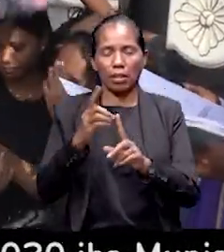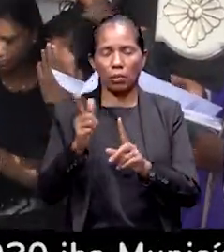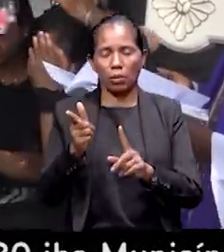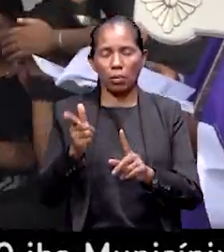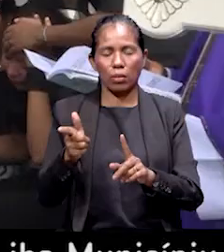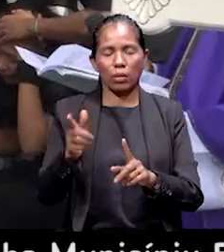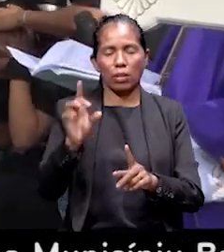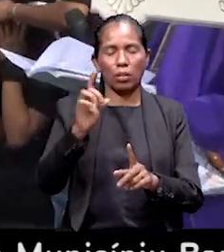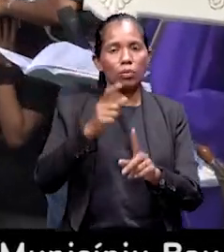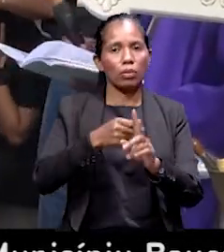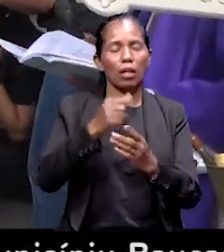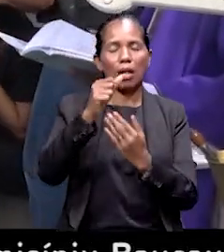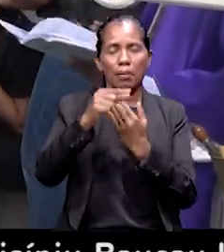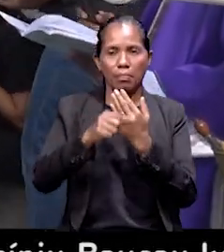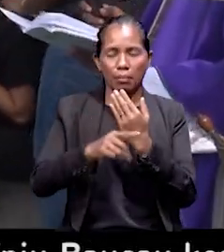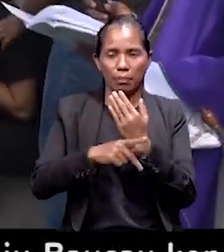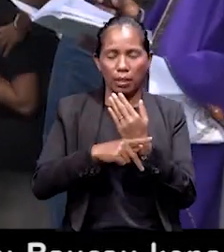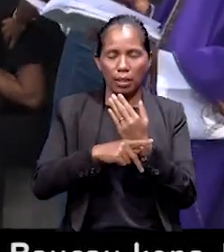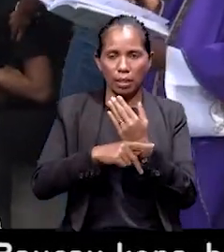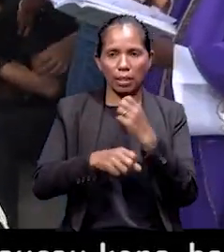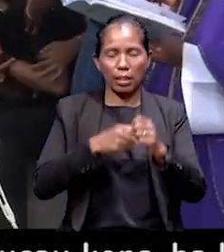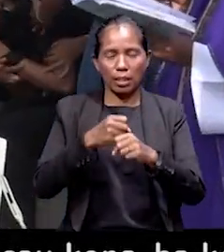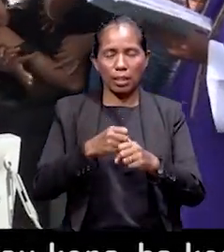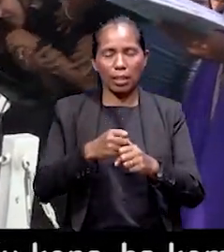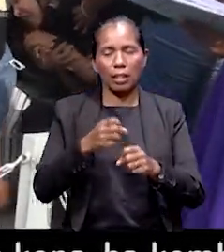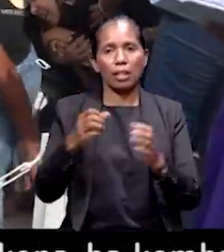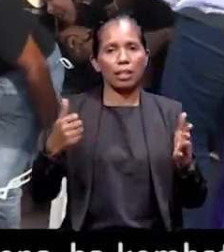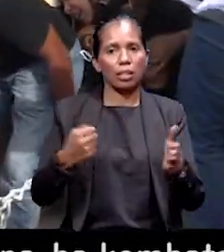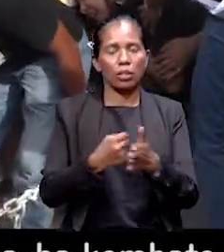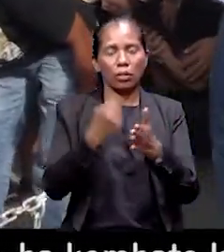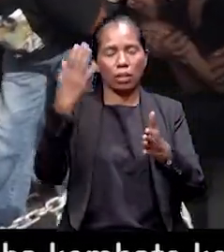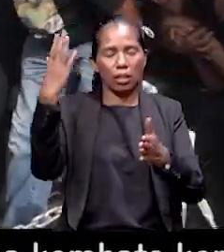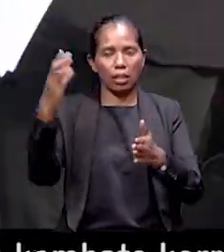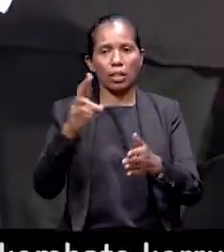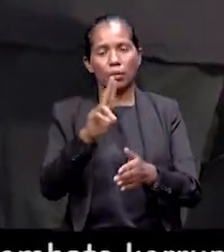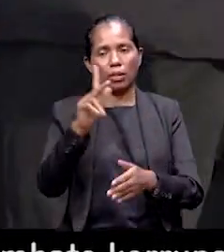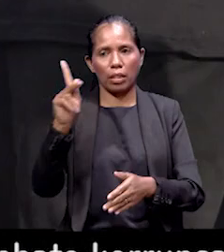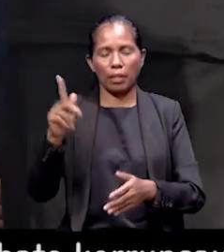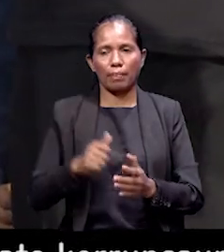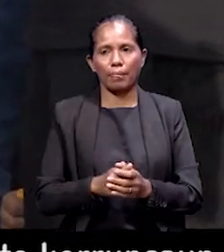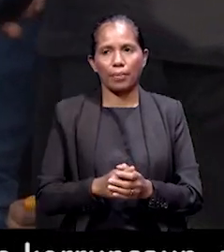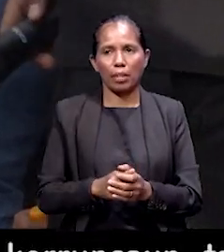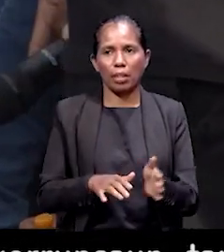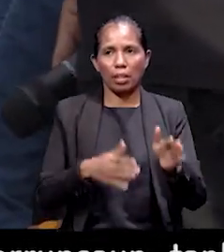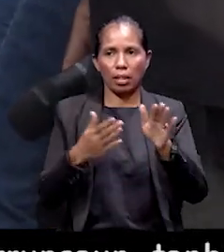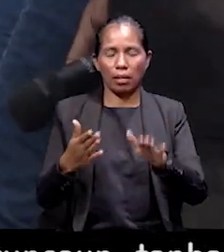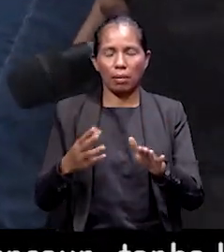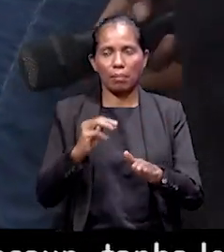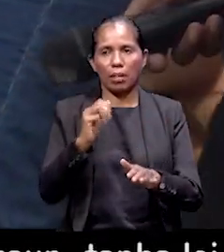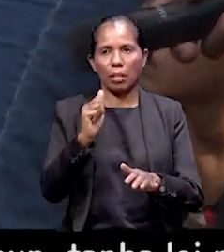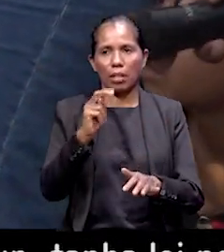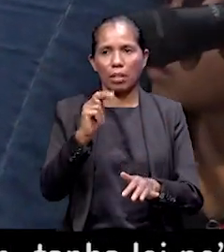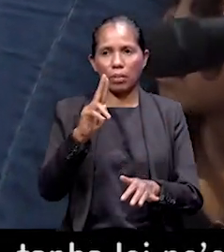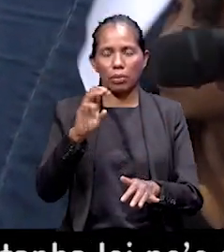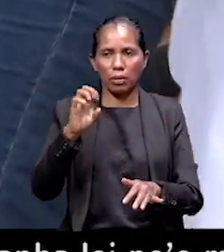fulan Abril tinang ne hafuin hetan asiden iha lorong ronu resing 5 fulan Abril iha Inglaterra. Mate isin agapitu Manuel de Souza to iha